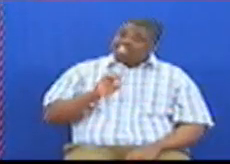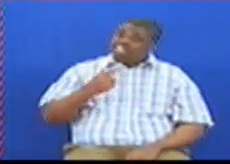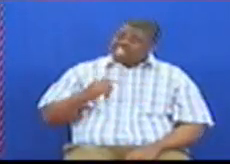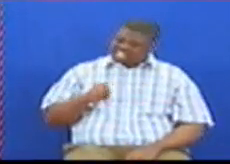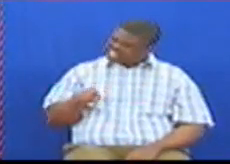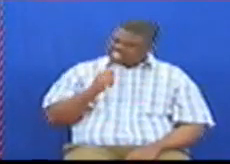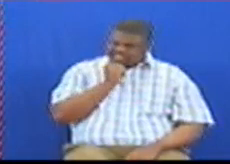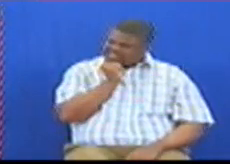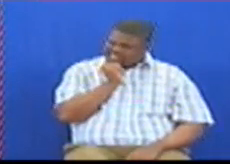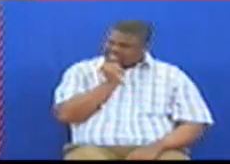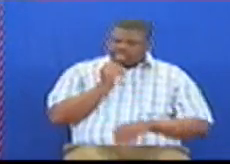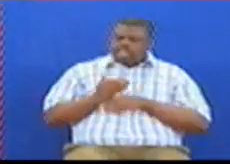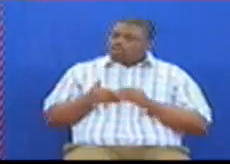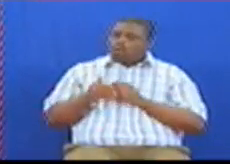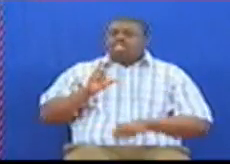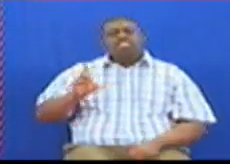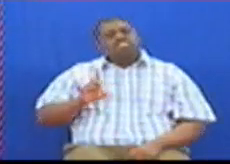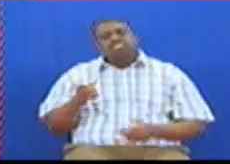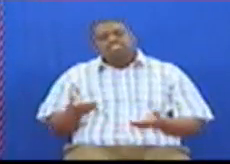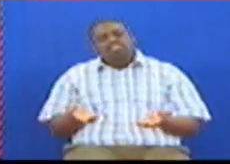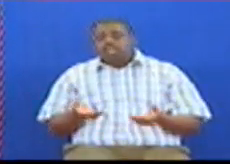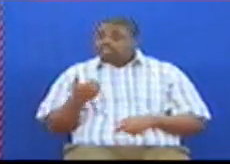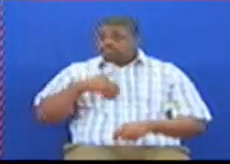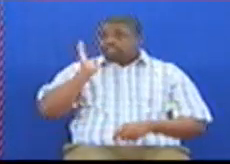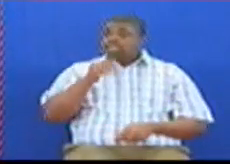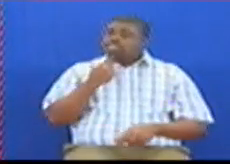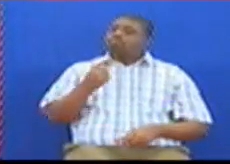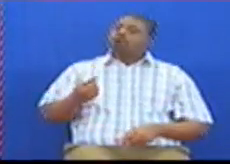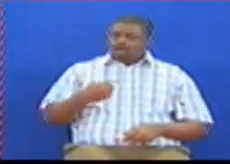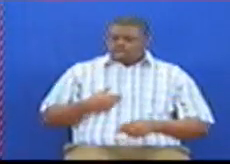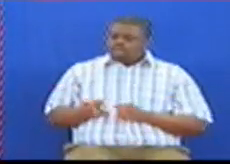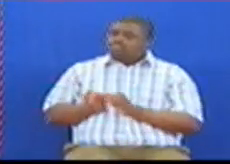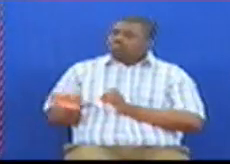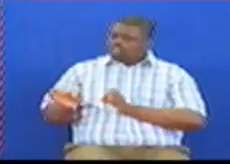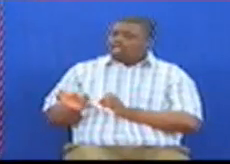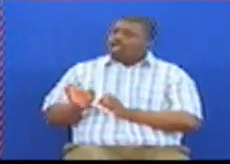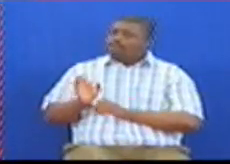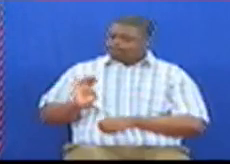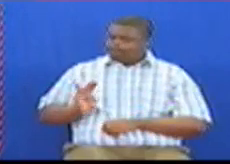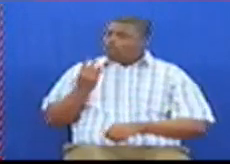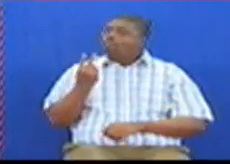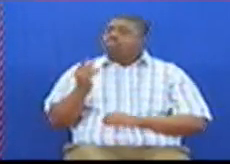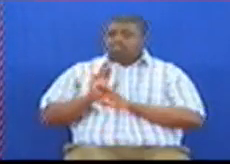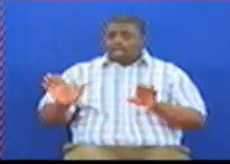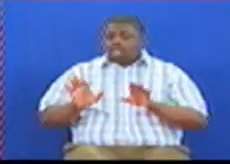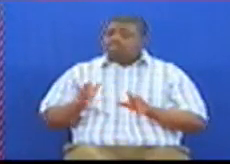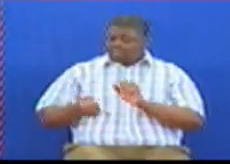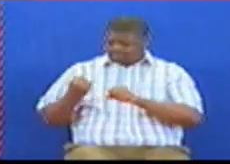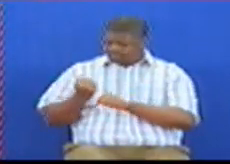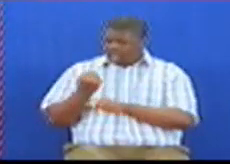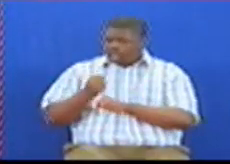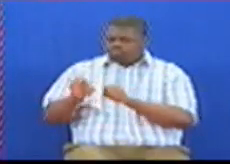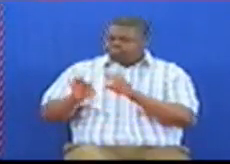Kidete litajengwa lini. Tukaambiwa hapa na serikali iliahidi imeshatenga bilioni 2, wanafanya upembuzi ya kinifu, lakini mpaka leo imekuwa kimya. Bwawa